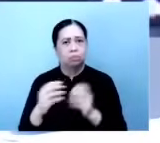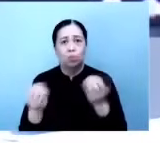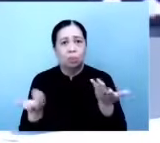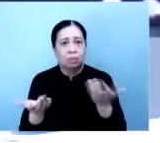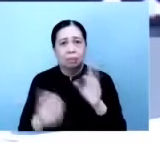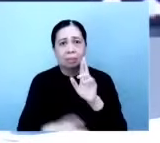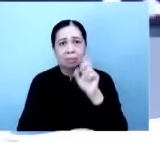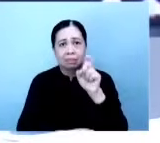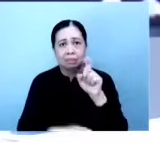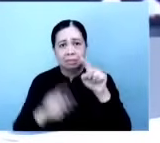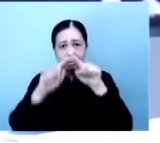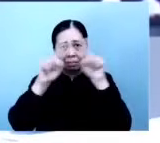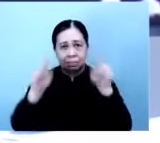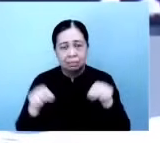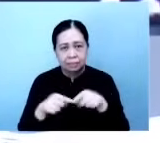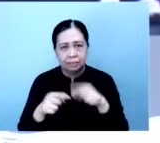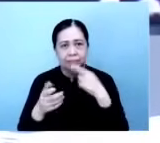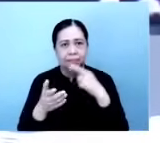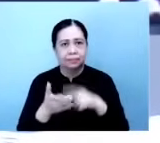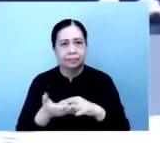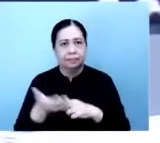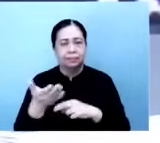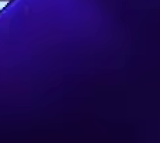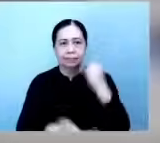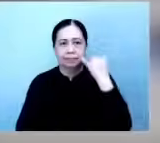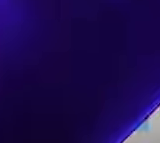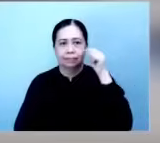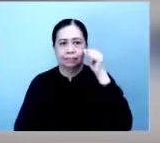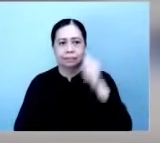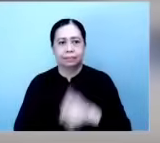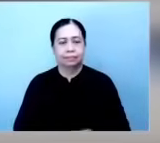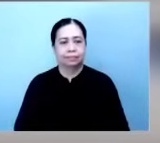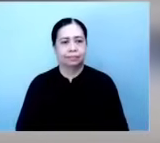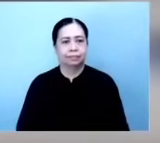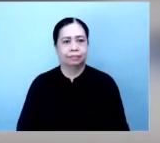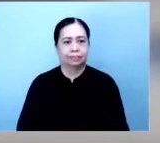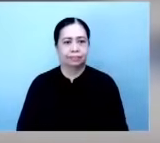reseta. Nasa frontline balitang yan si John Arawa.